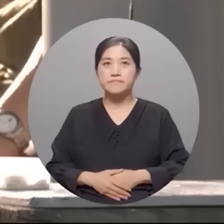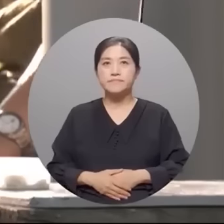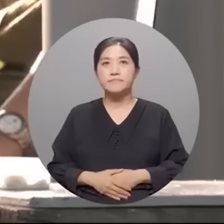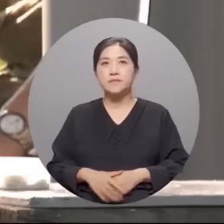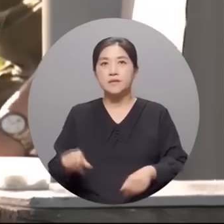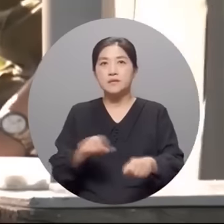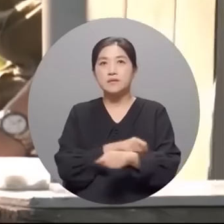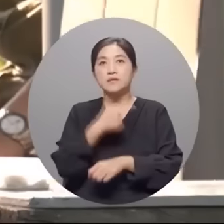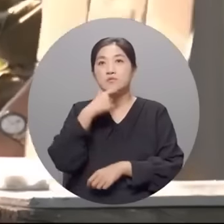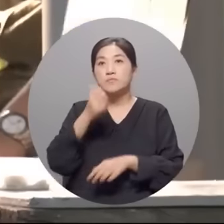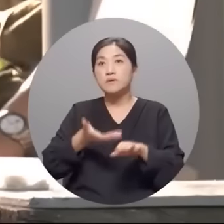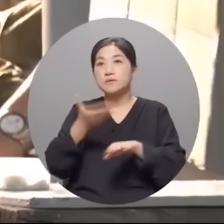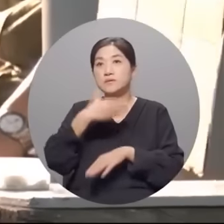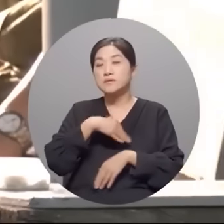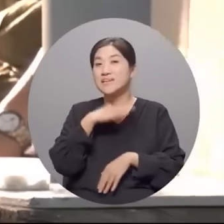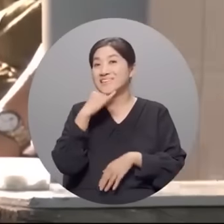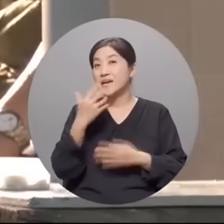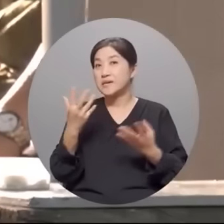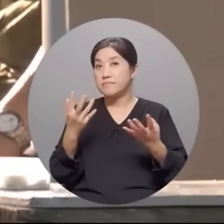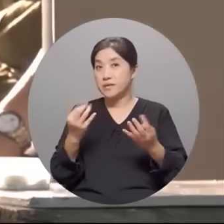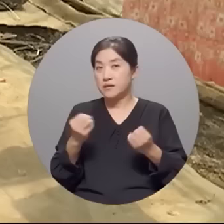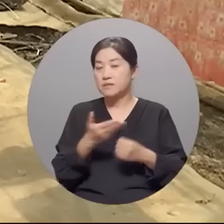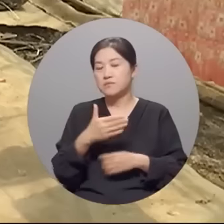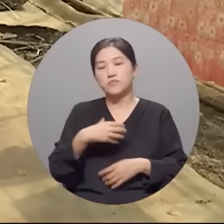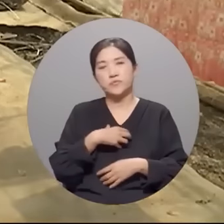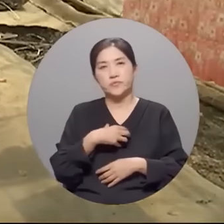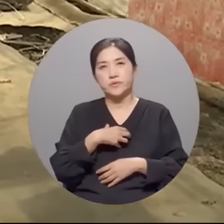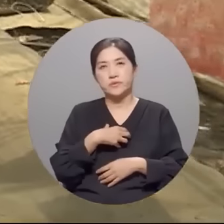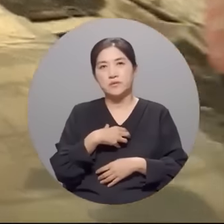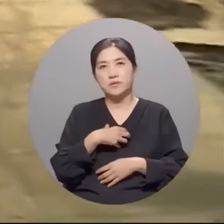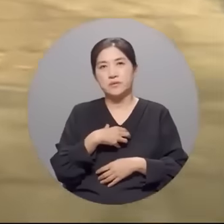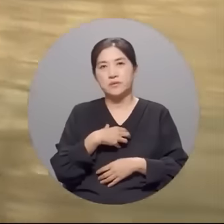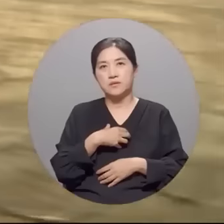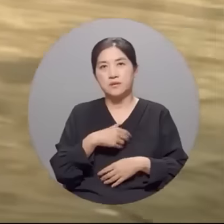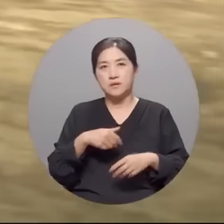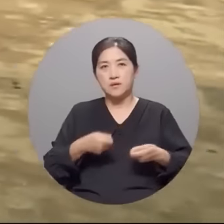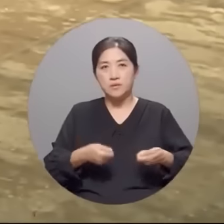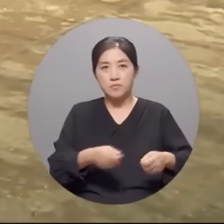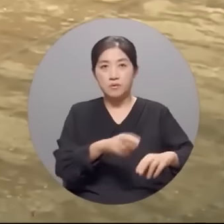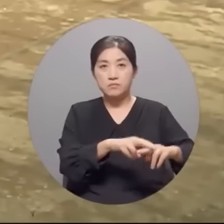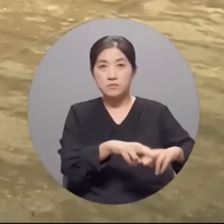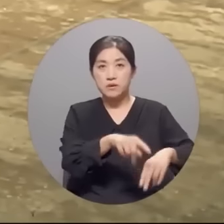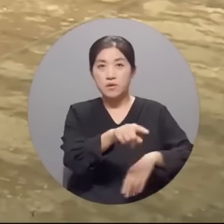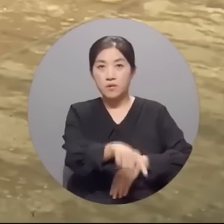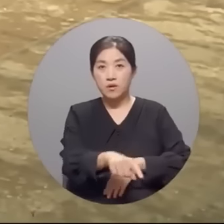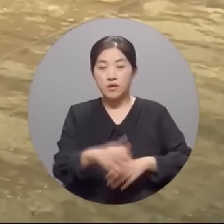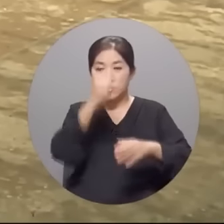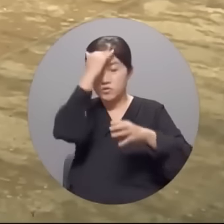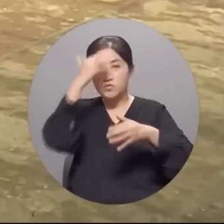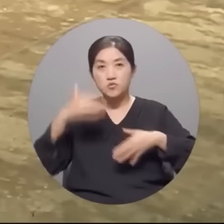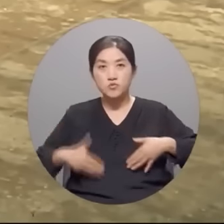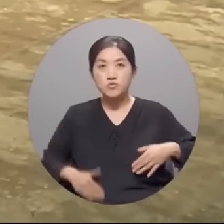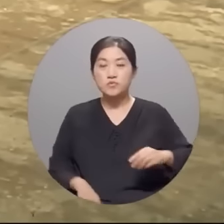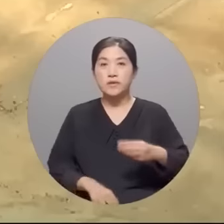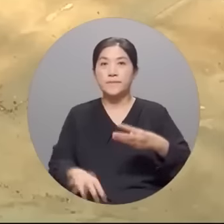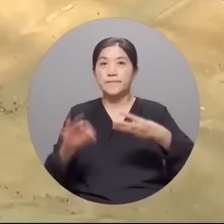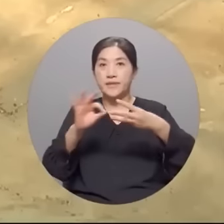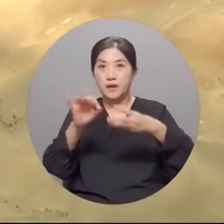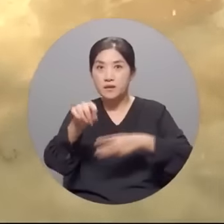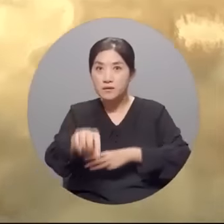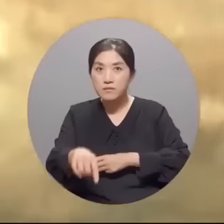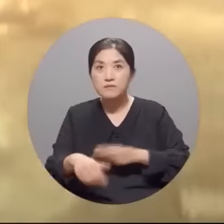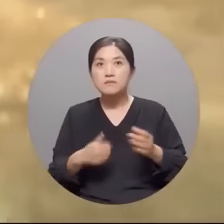특히 65세 이상 고연령층이 위험합니다. 보행의자가 덩그러니 놓여 있는 충남 태안의 한 비닐하우스. 며칠